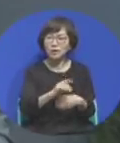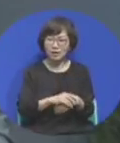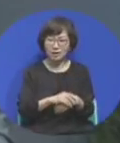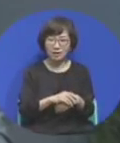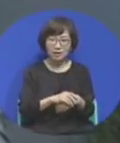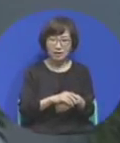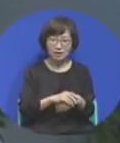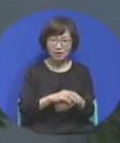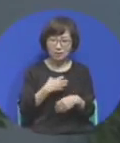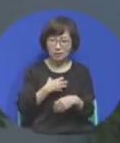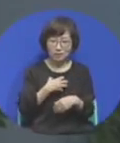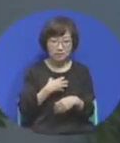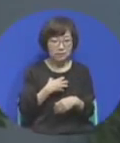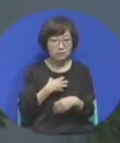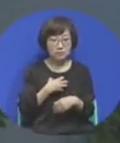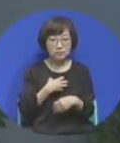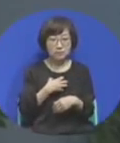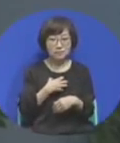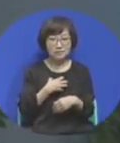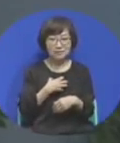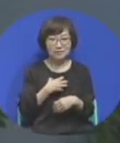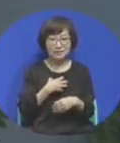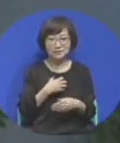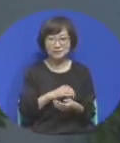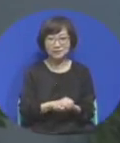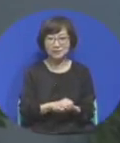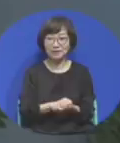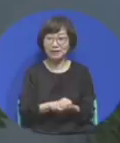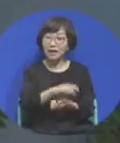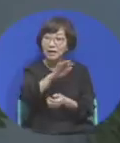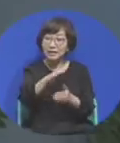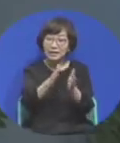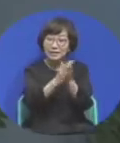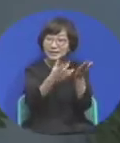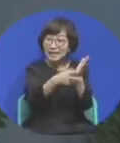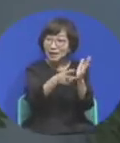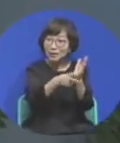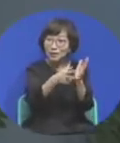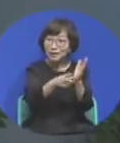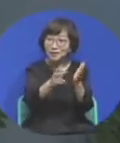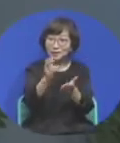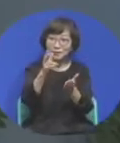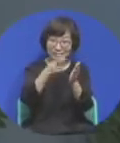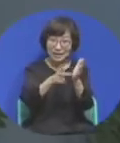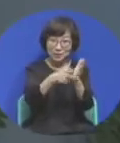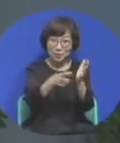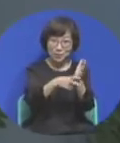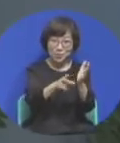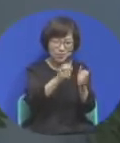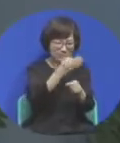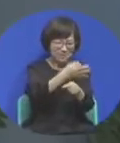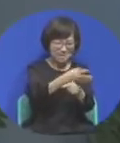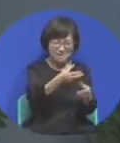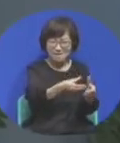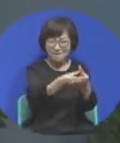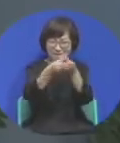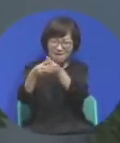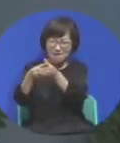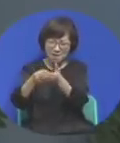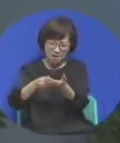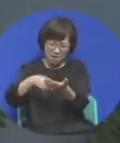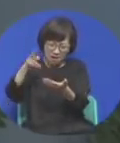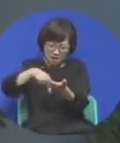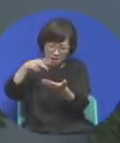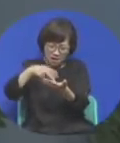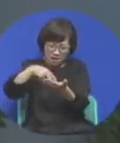And when they asked me that, I said, you don't know what you're talking about. 이 자료와요, 다를 때까지 계속 듣는 사람도 있습니다. There are some people who